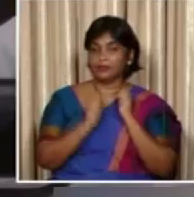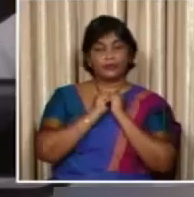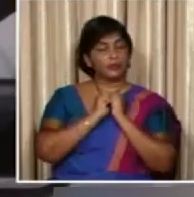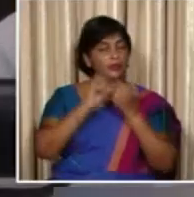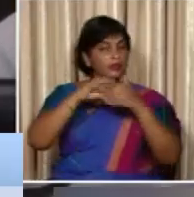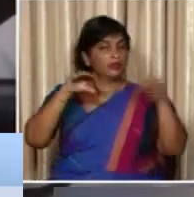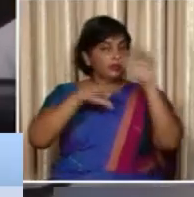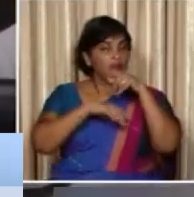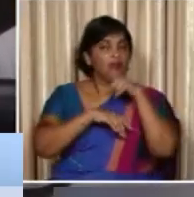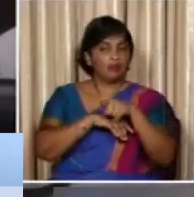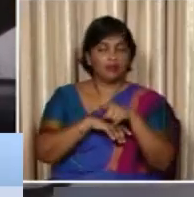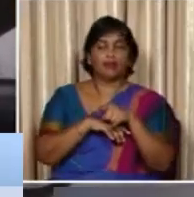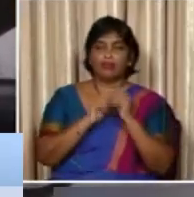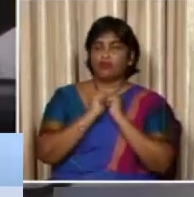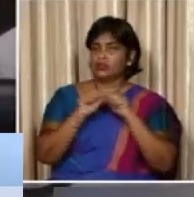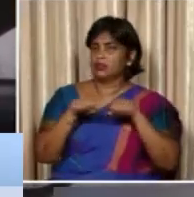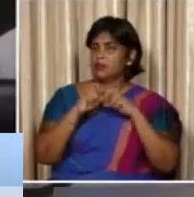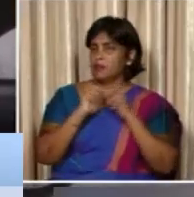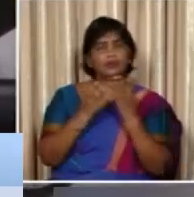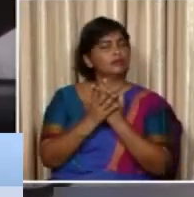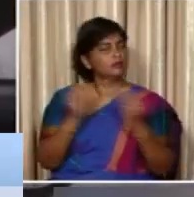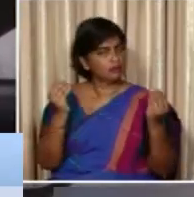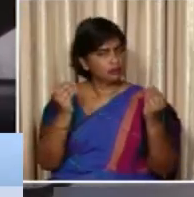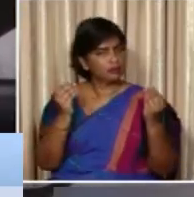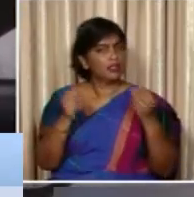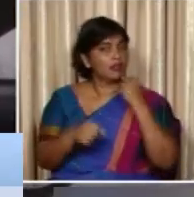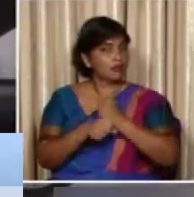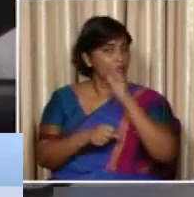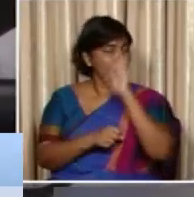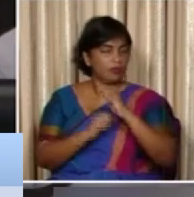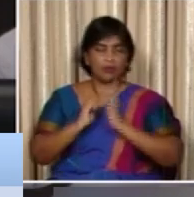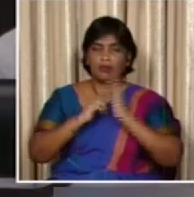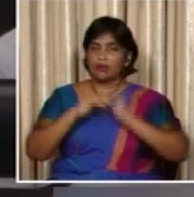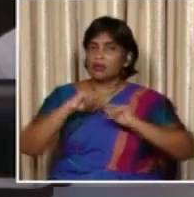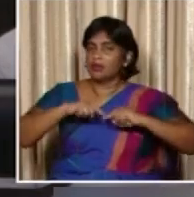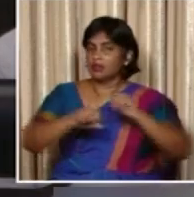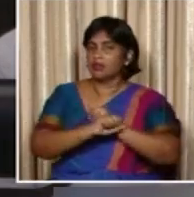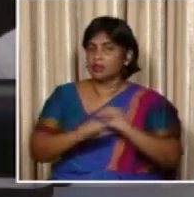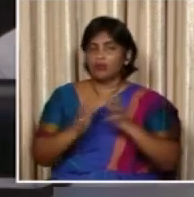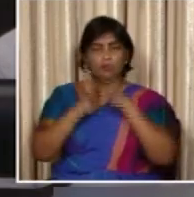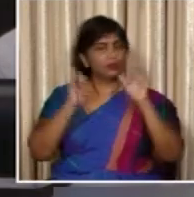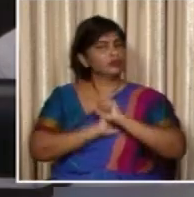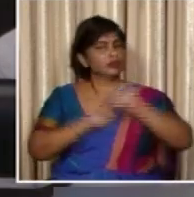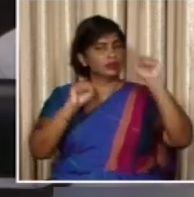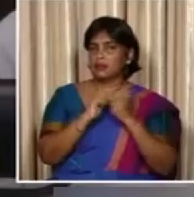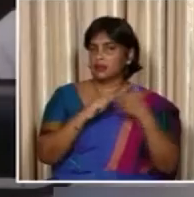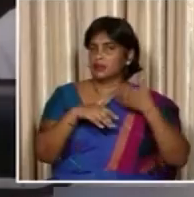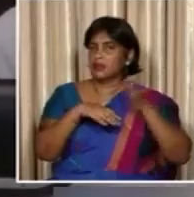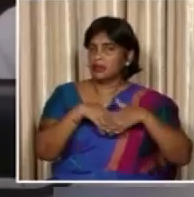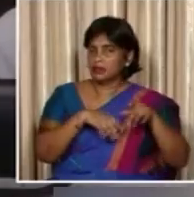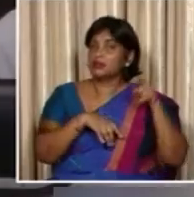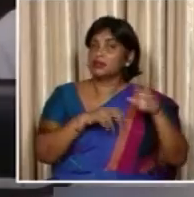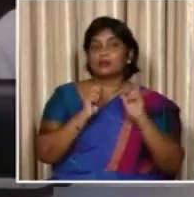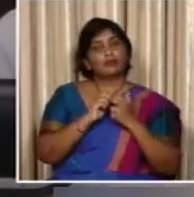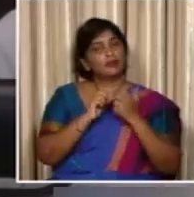විසින් ඔවුන්ගේ නොසිතුණු වෘත්තීය ගැටලුවලට විසඳුම් ලබා දීමට රජයේ විසින් පියවර නොගැනීමට එරෙහිව දැඩි වෘත්තීය ක්‍රියාමාර්ග ආරම්භ කර තිබෙනවා. මෙම